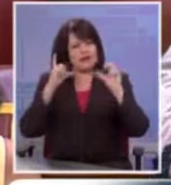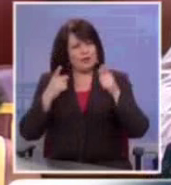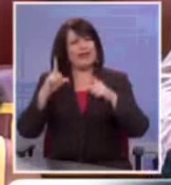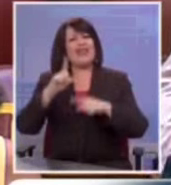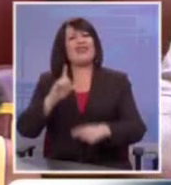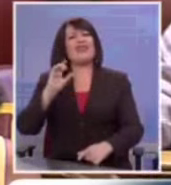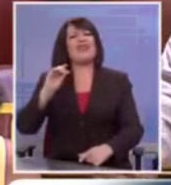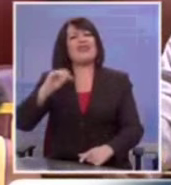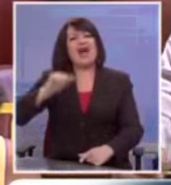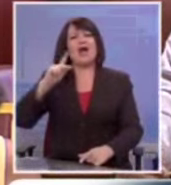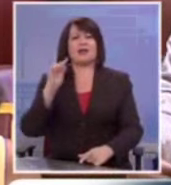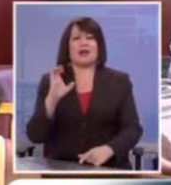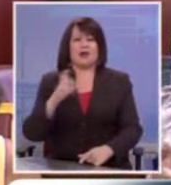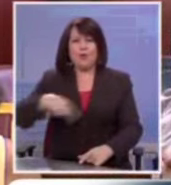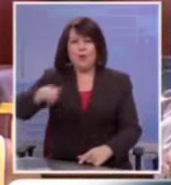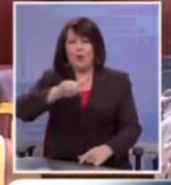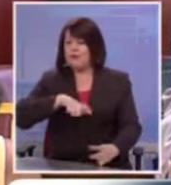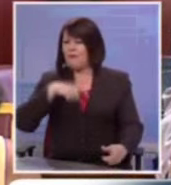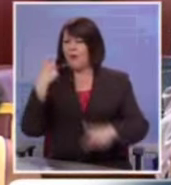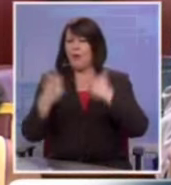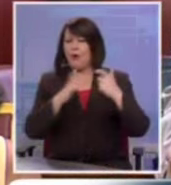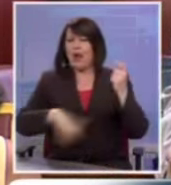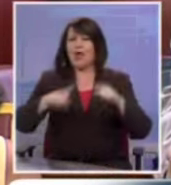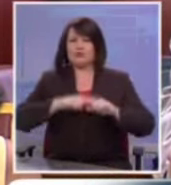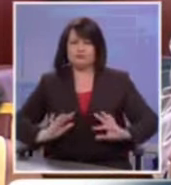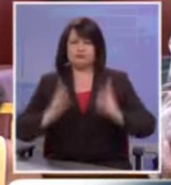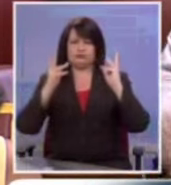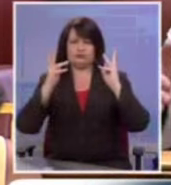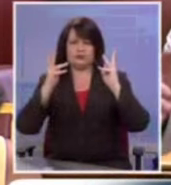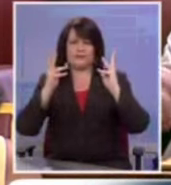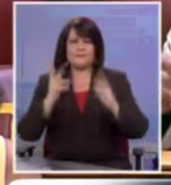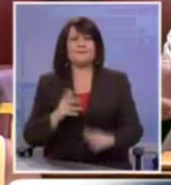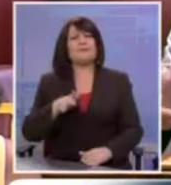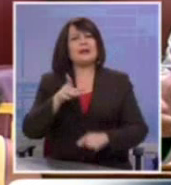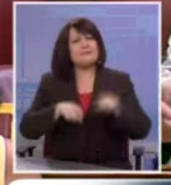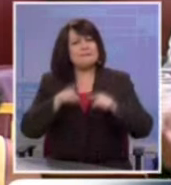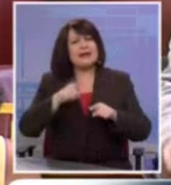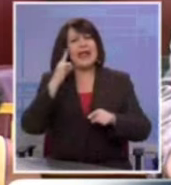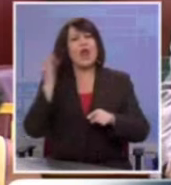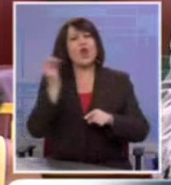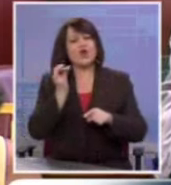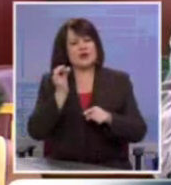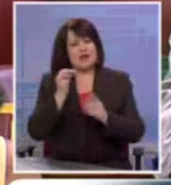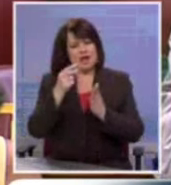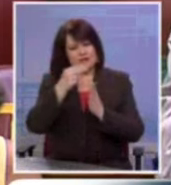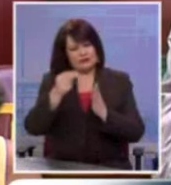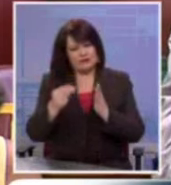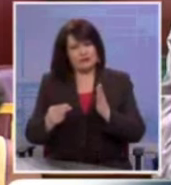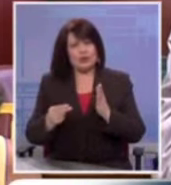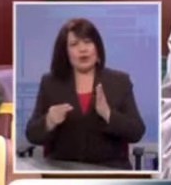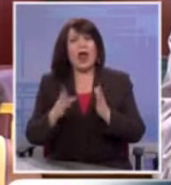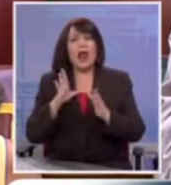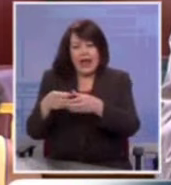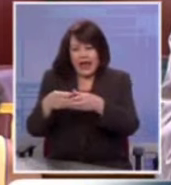την ομόθυμη αντίδραση τότε του ελληνικού λαού, μπορεί να είχε μερικά στοιχεία εξορθολογισμού, αλλά είχε ένα βαθύτατα